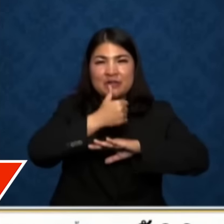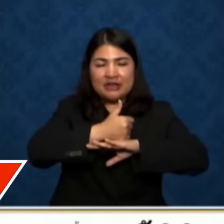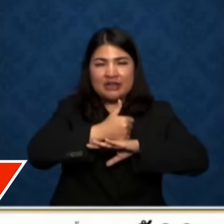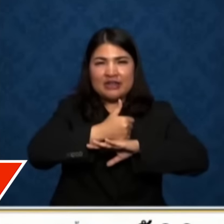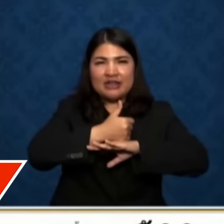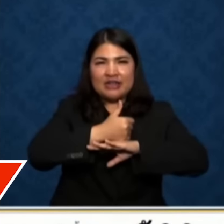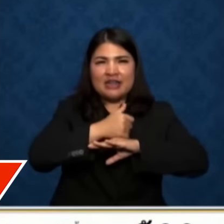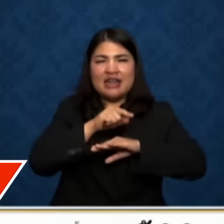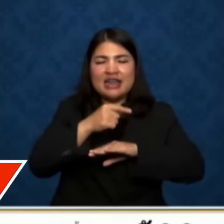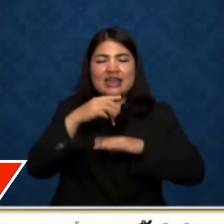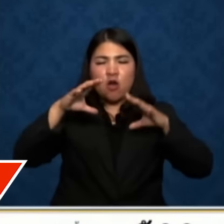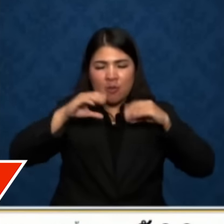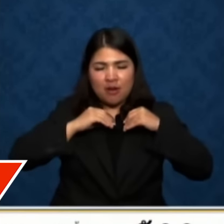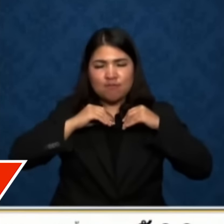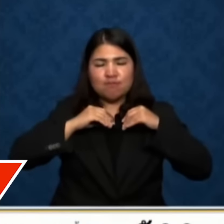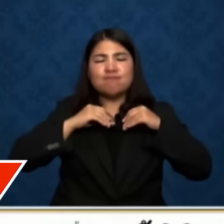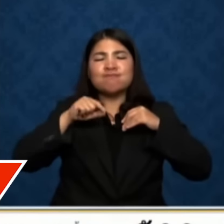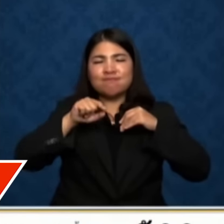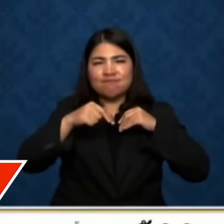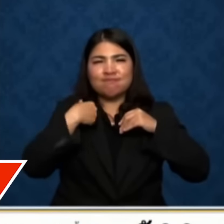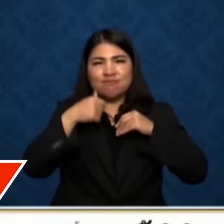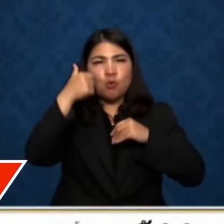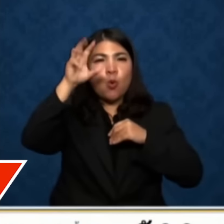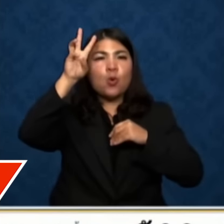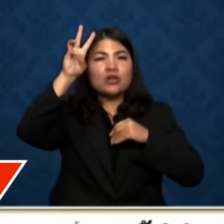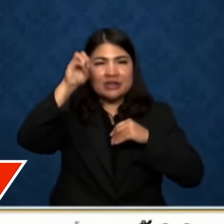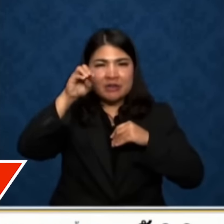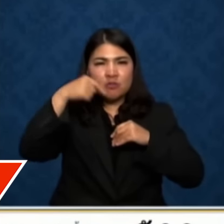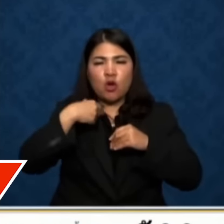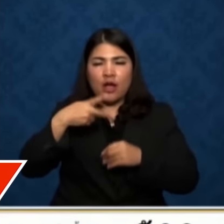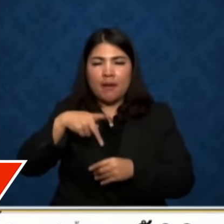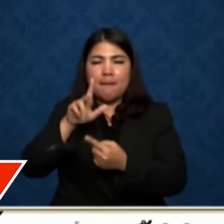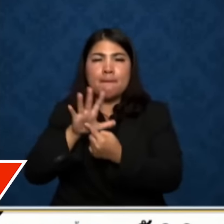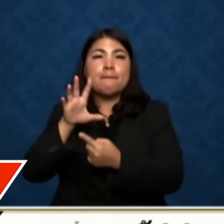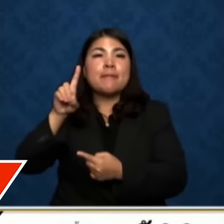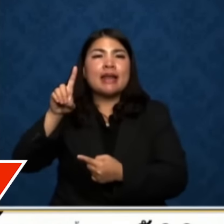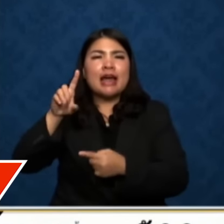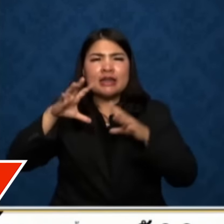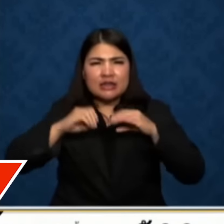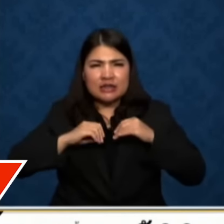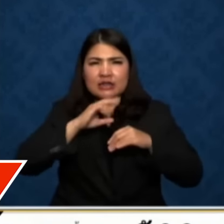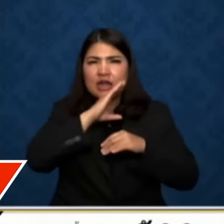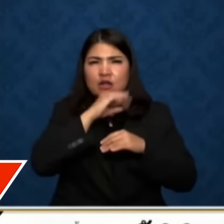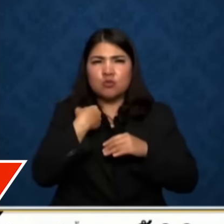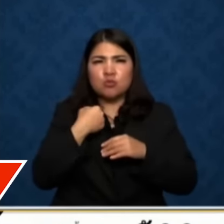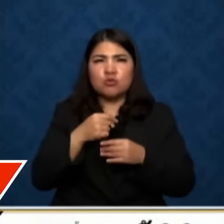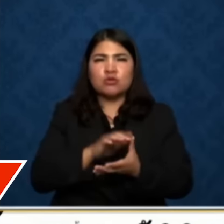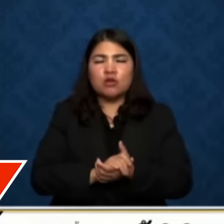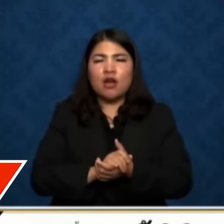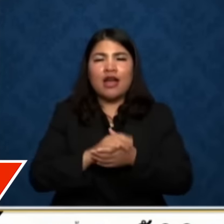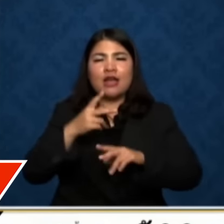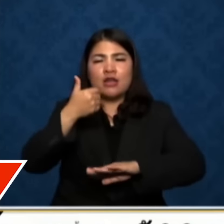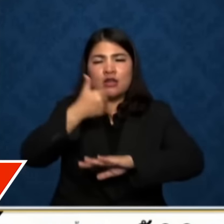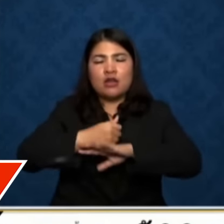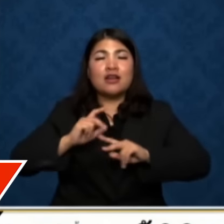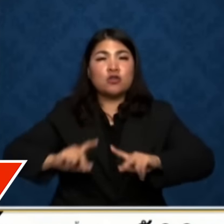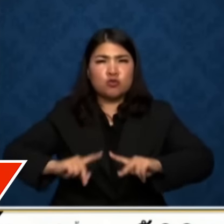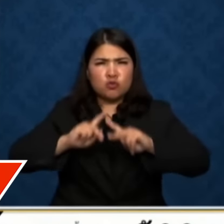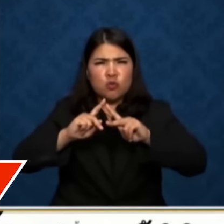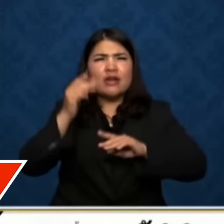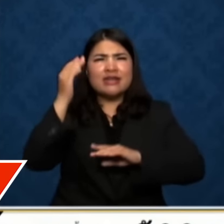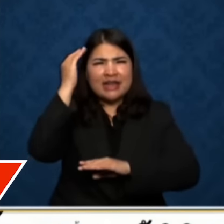ท่านทิพดีเห็นชอบเสร็จถ้าเกิน60วันต้องให้ท่านปลัดทราบเห็นชอบถ้าเกิน120วันต้องให้ท่านรัฐมนตรีทราบเพราะฉะนั้นก